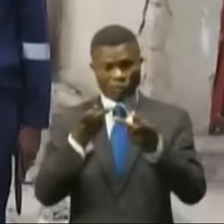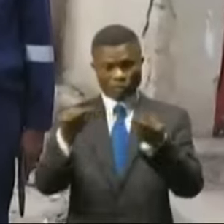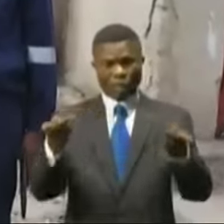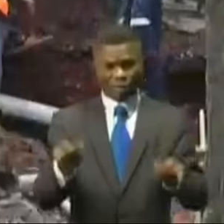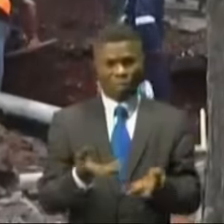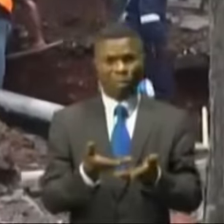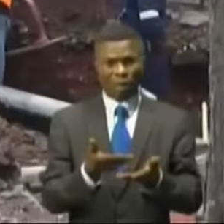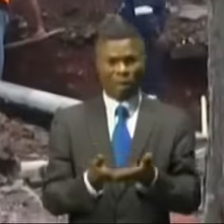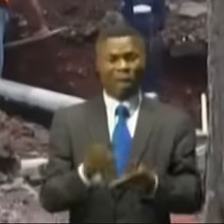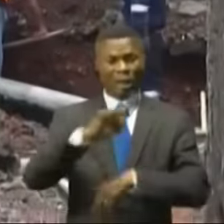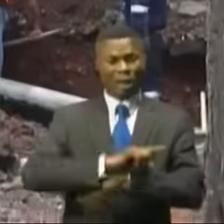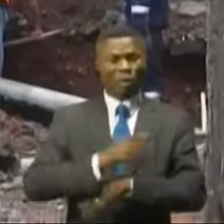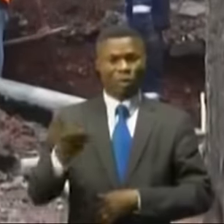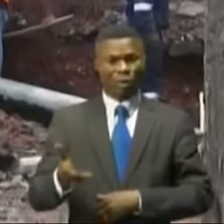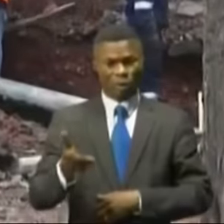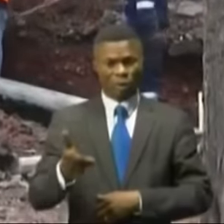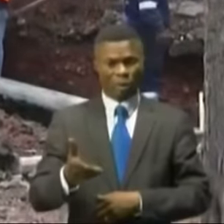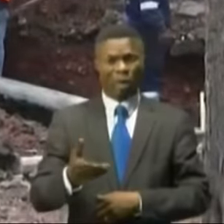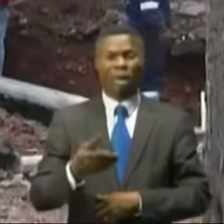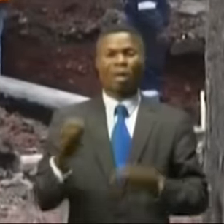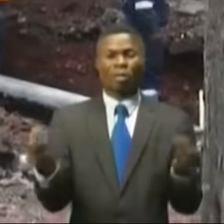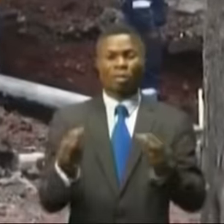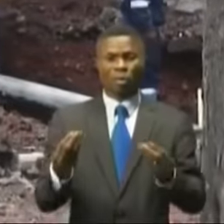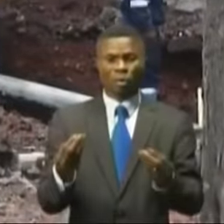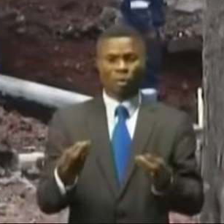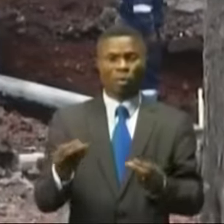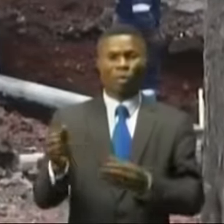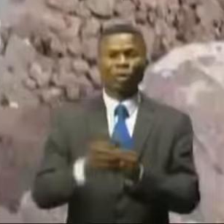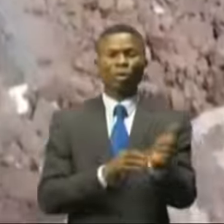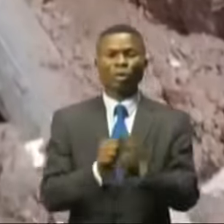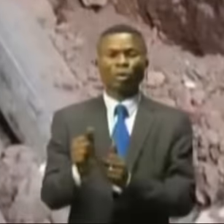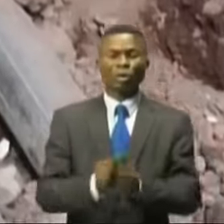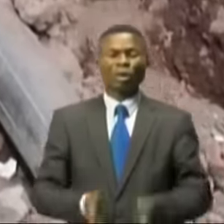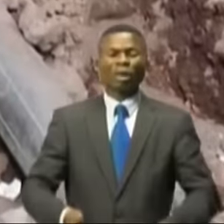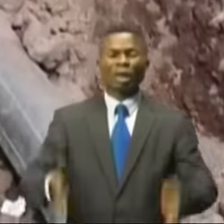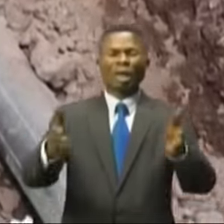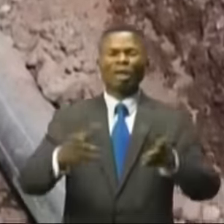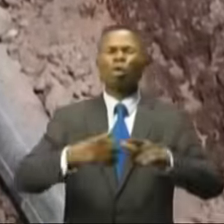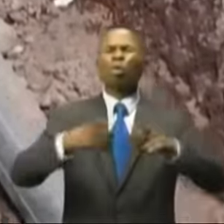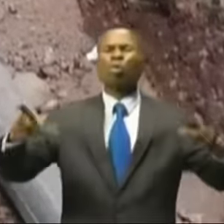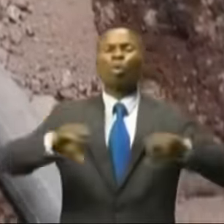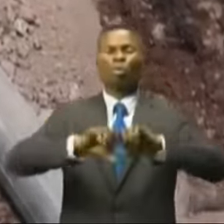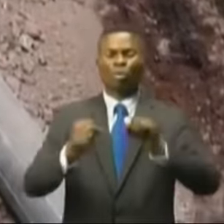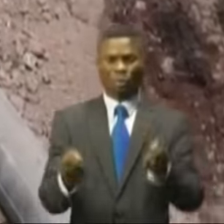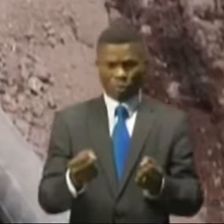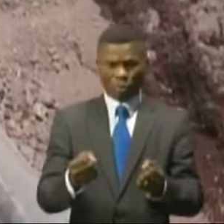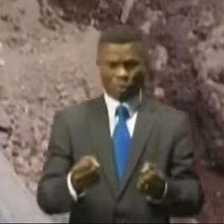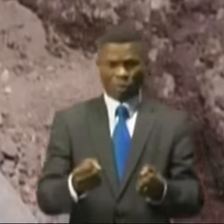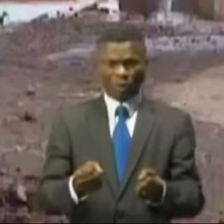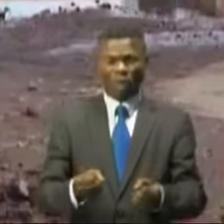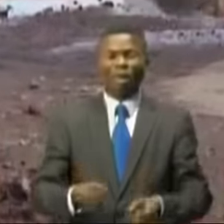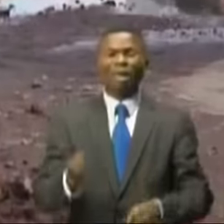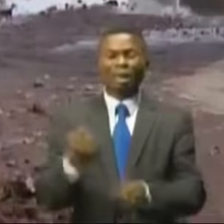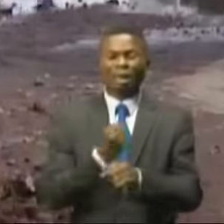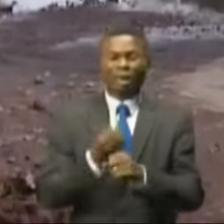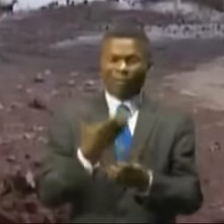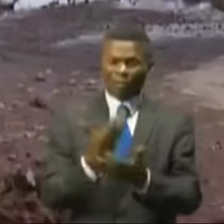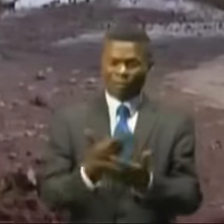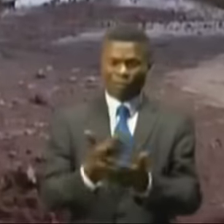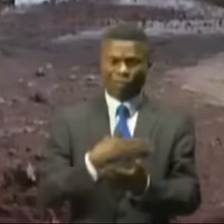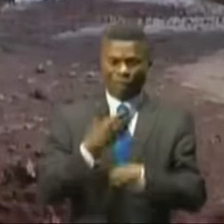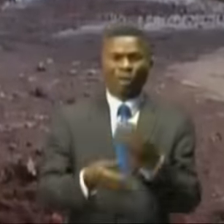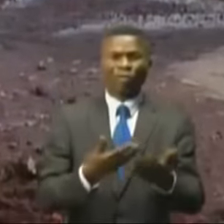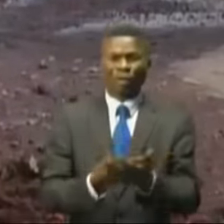en ce même jour, cela a été dû à la fragilité du dit grand tuyau. Selon lui, les grands travaux qui s'effectuent consistent